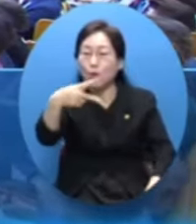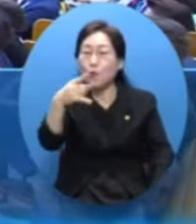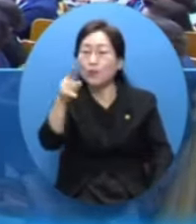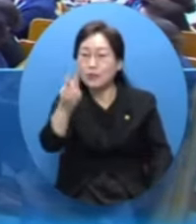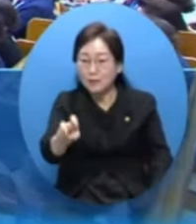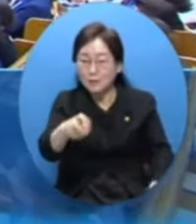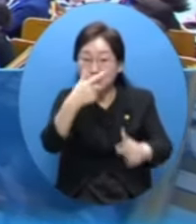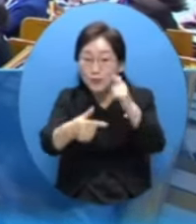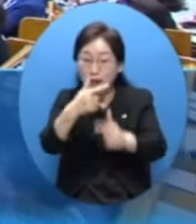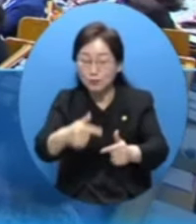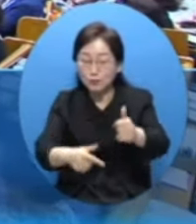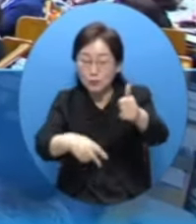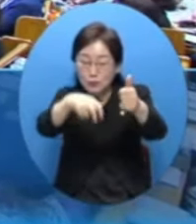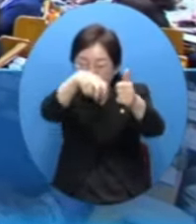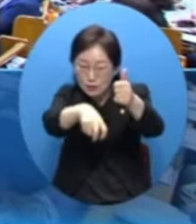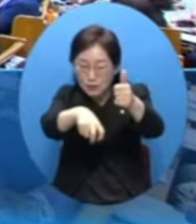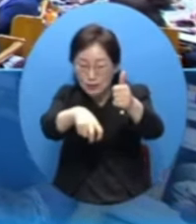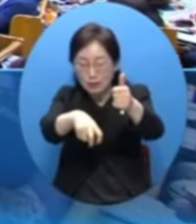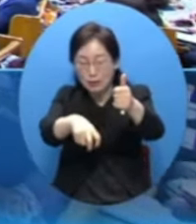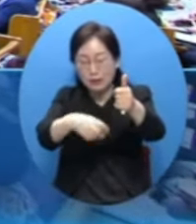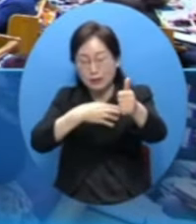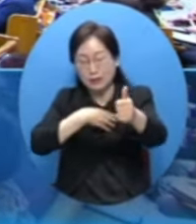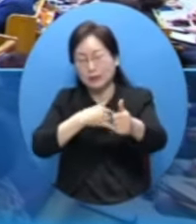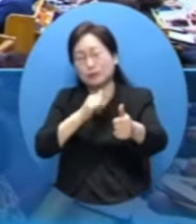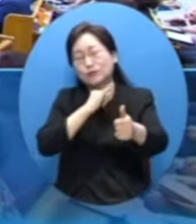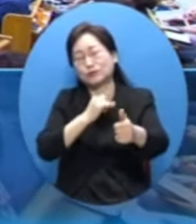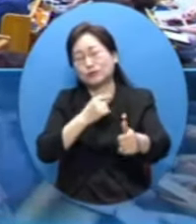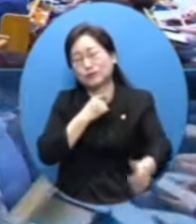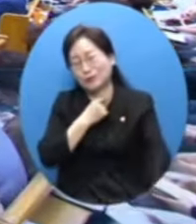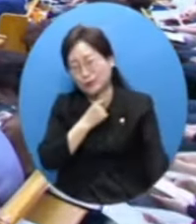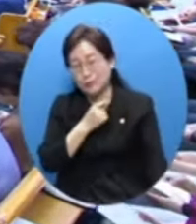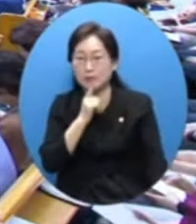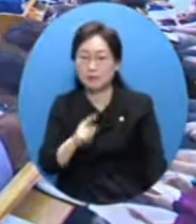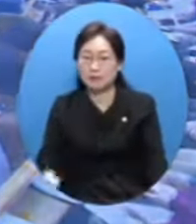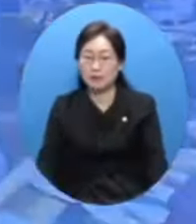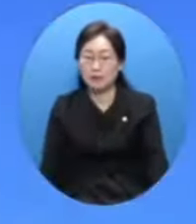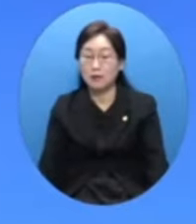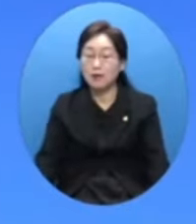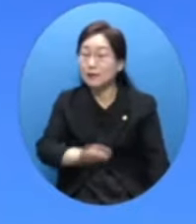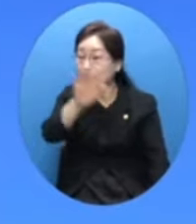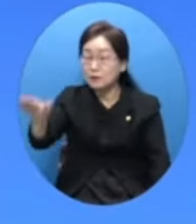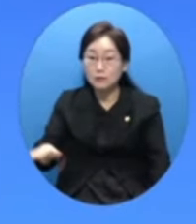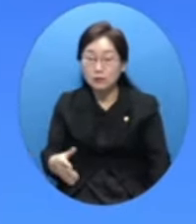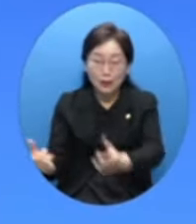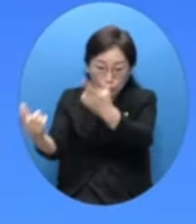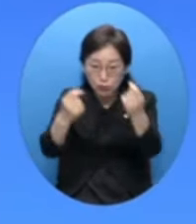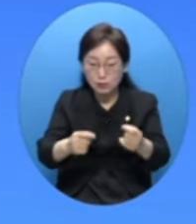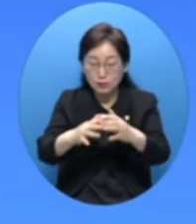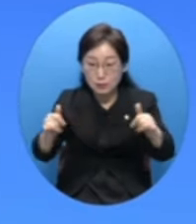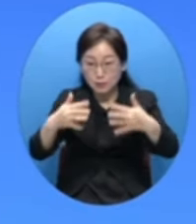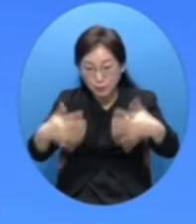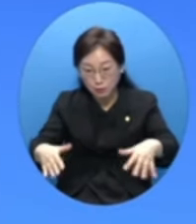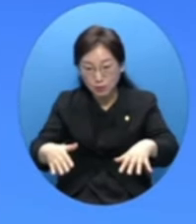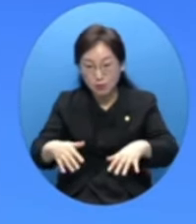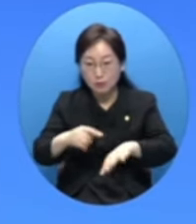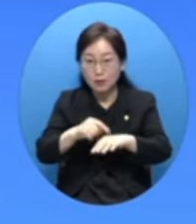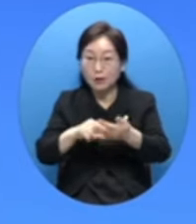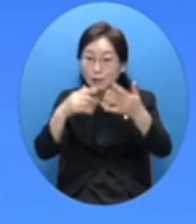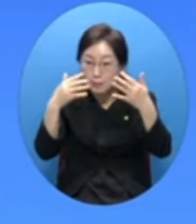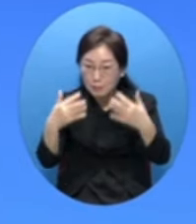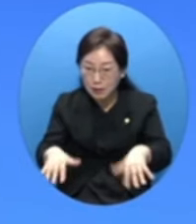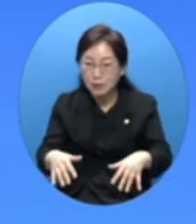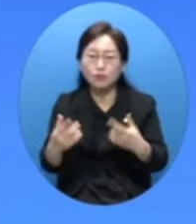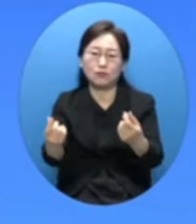앉아서 자기가 죽기를 원하여 이르되 사람이 피곤하고 지치면 마음도 약해지는 것입니다.